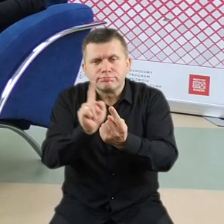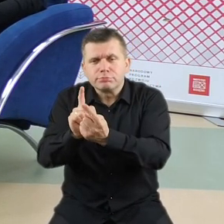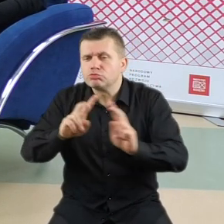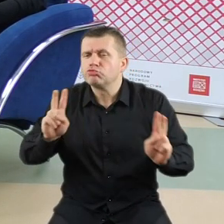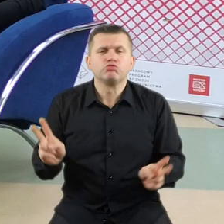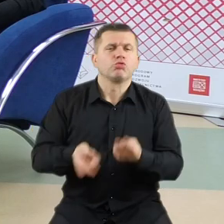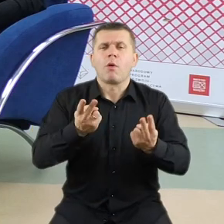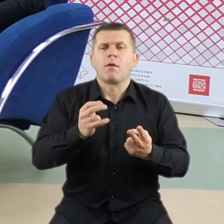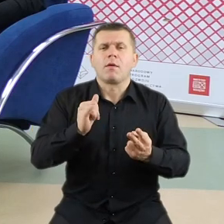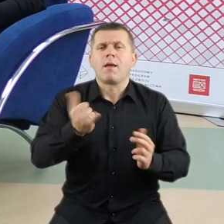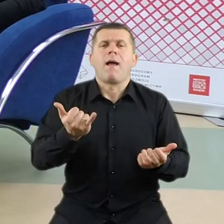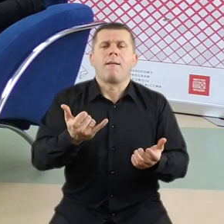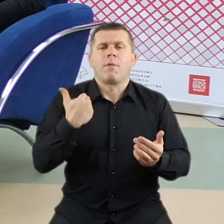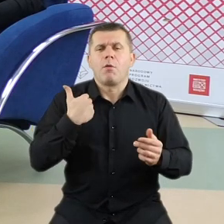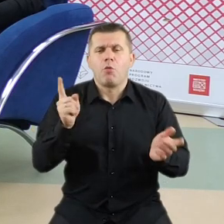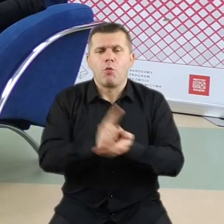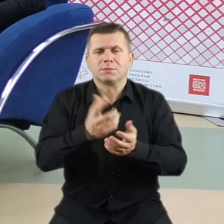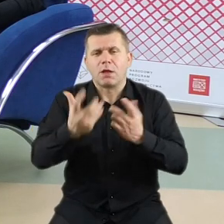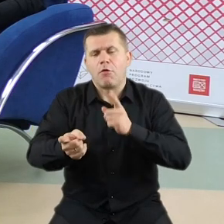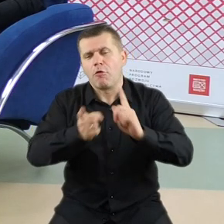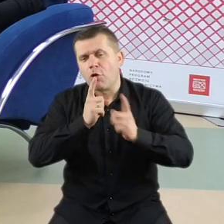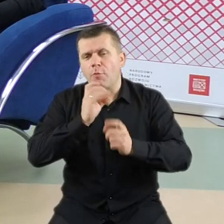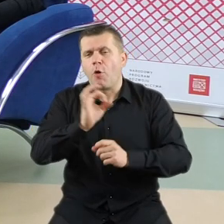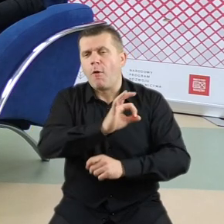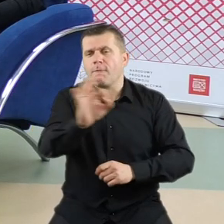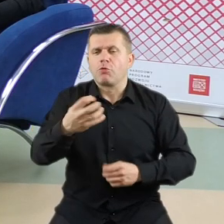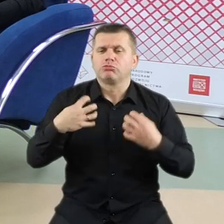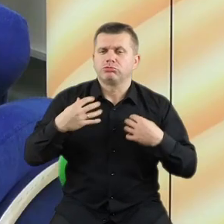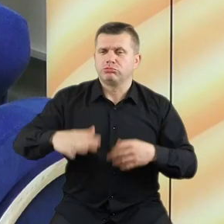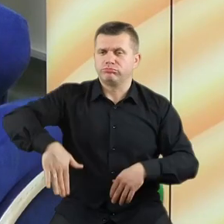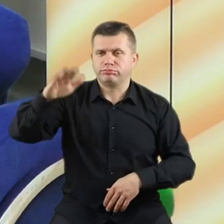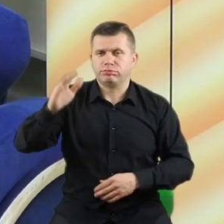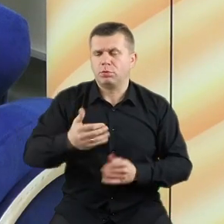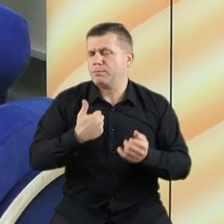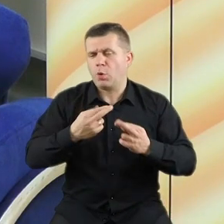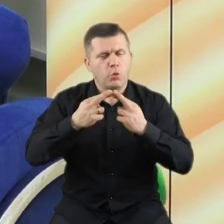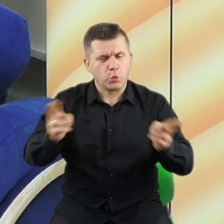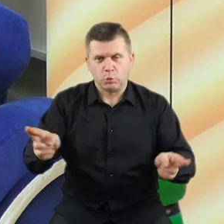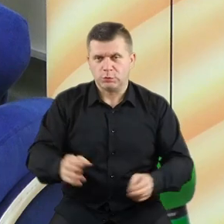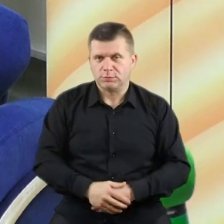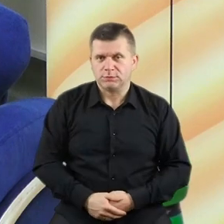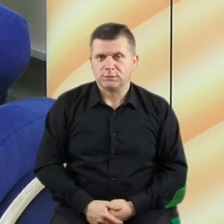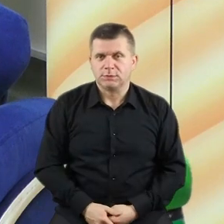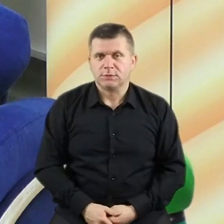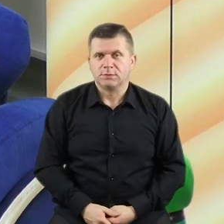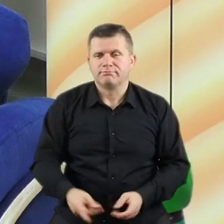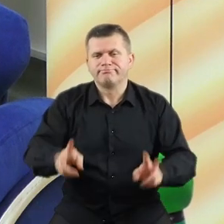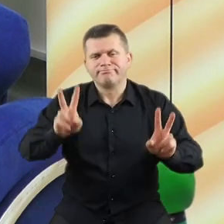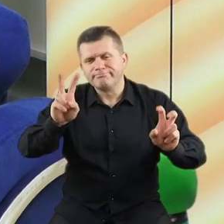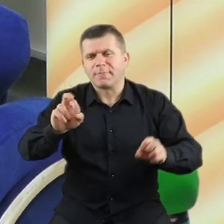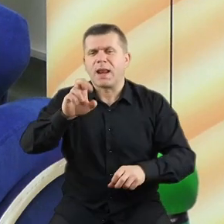nich docierałaś, jak zagajałaś, że chcesz porozmawiać o ich dzieciństwie? A to różnie było. To jest taka